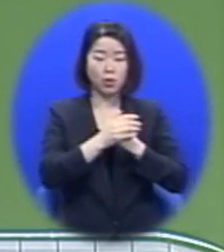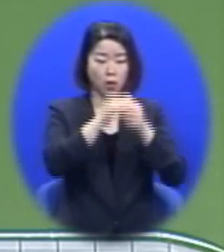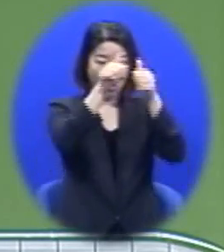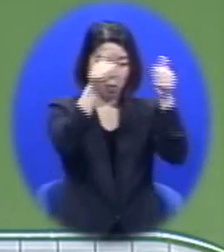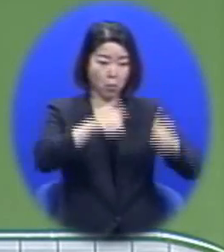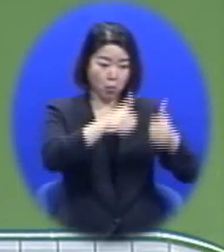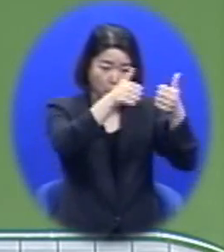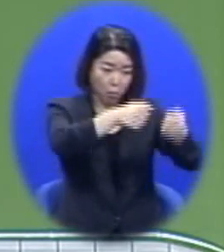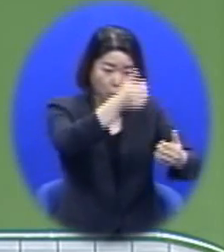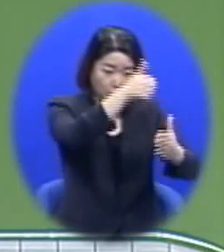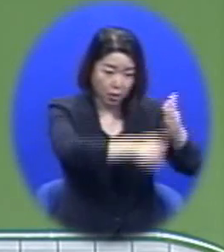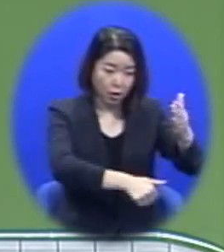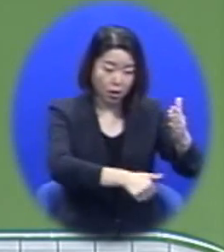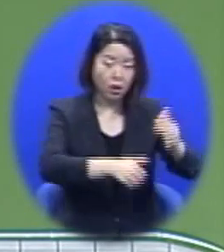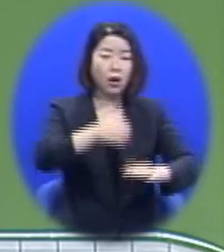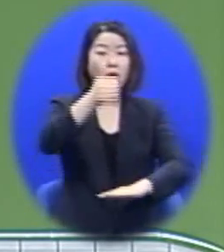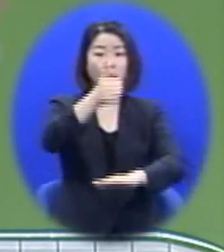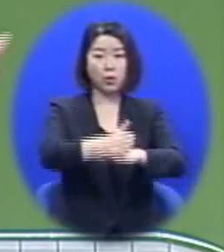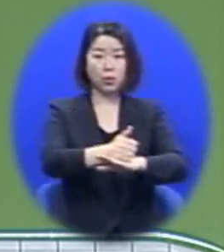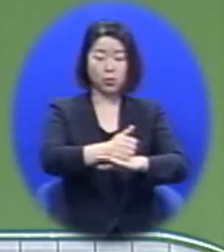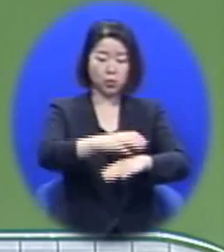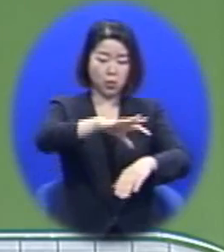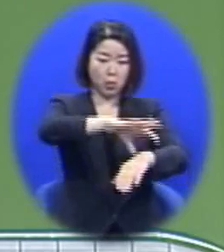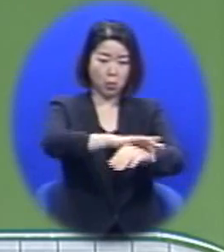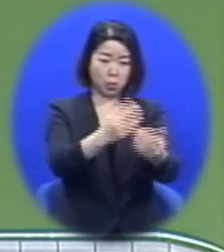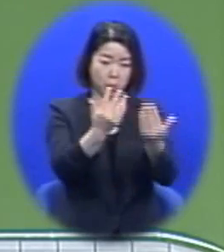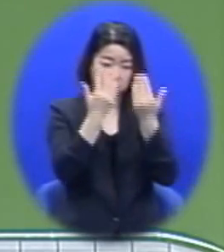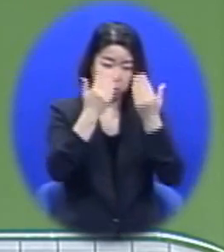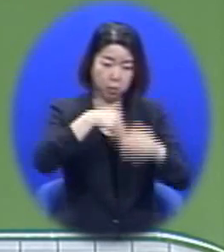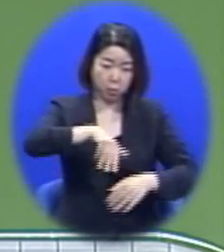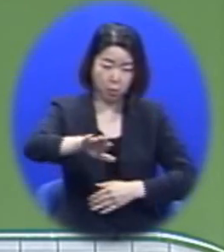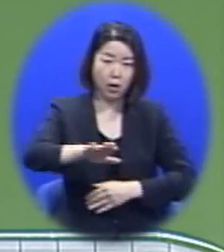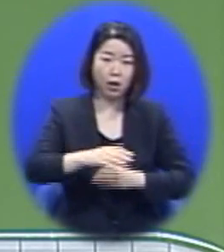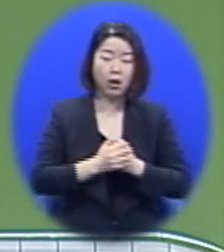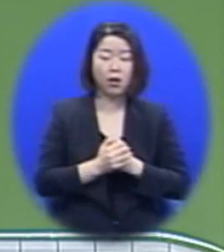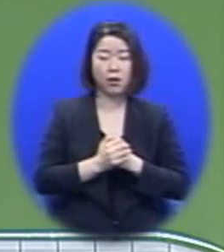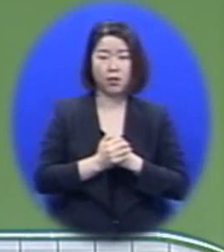빠졌다가 결국은 그들은 포로로 잡혀가 버리고 말았습니다.